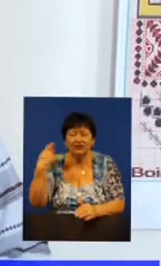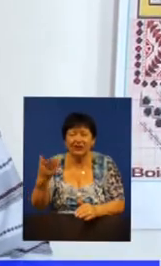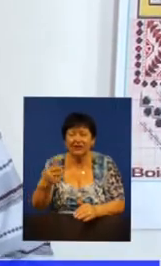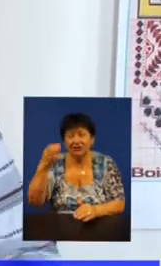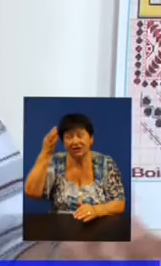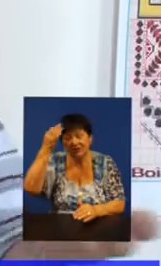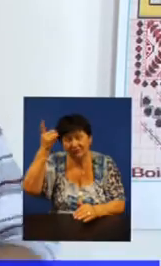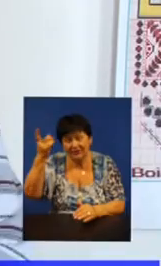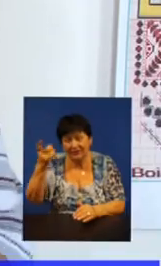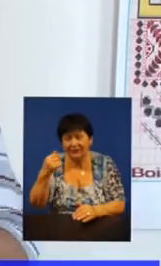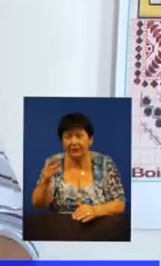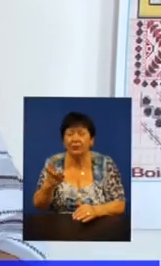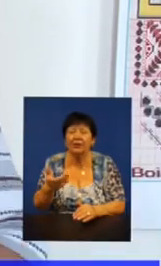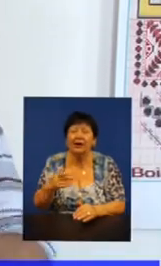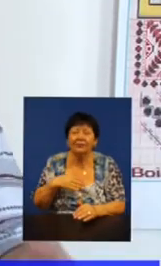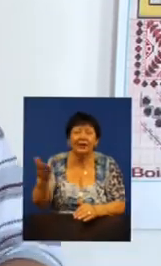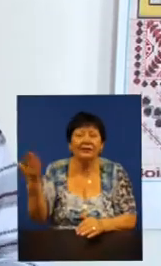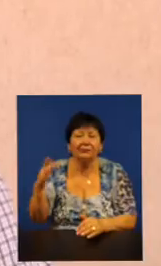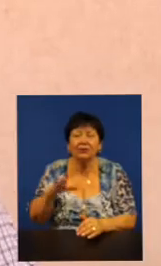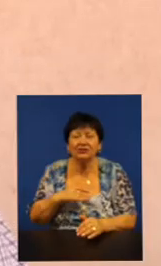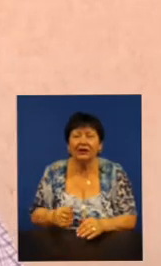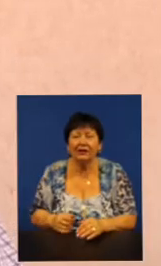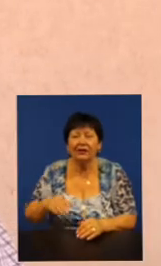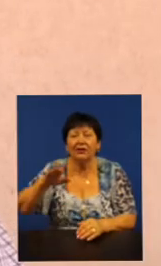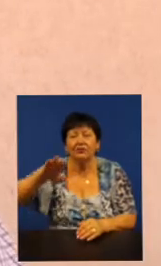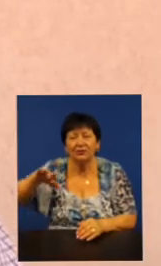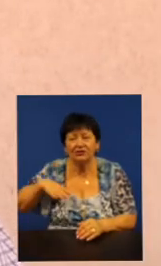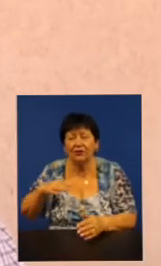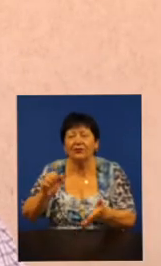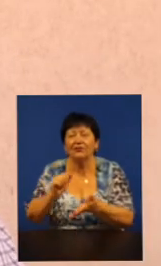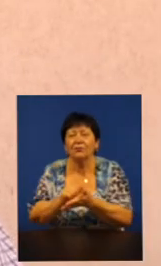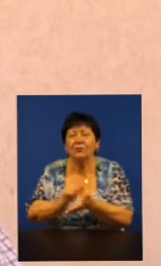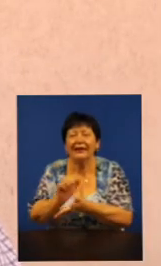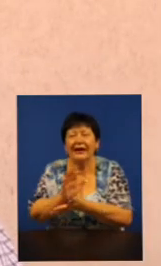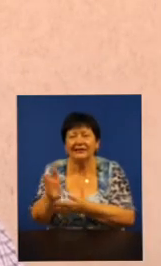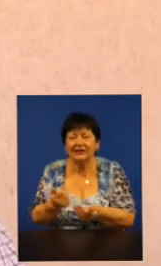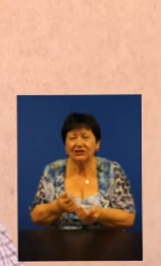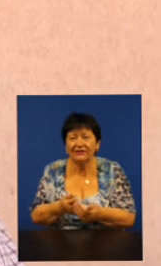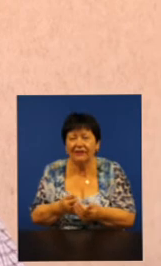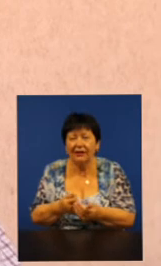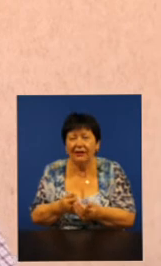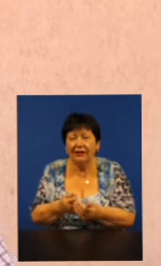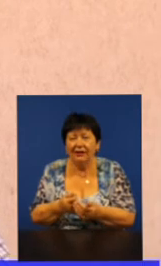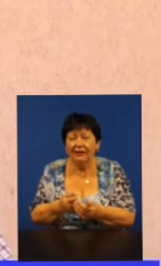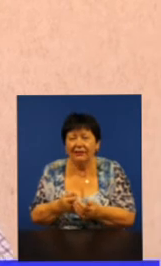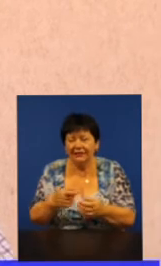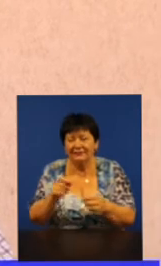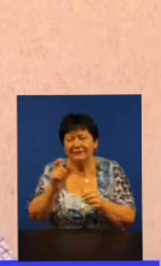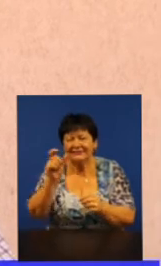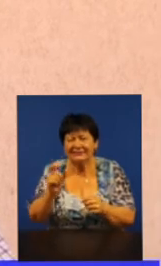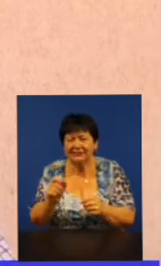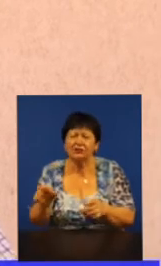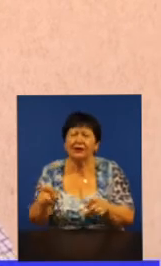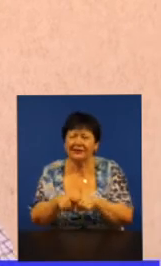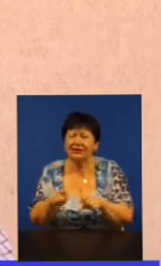aduce aminte cu nostalgie de acele timpuri. După ce au fost publicate aceste Portretul stejarului și schițișoara aceea